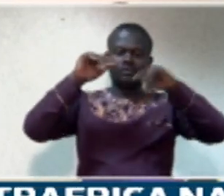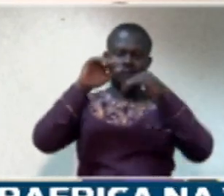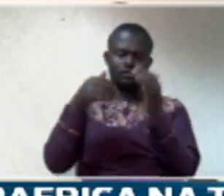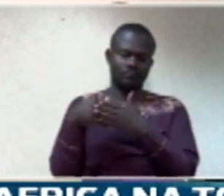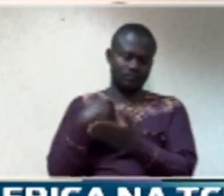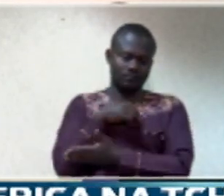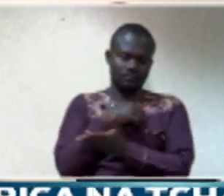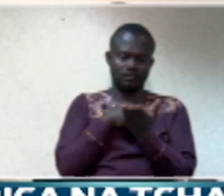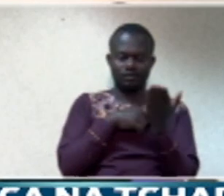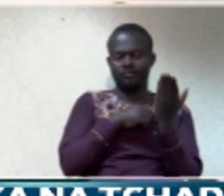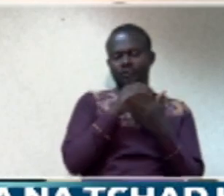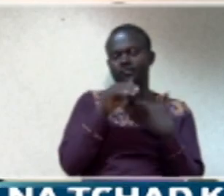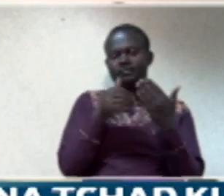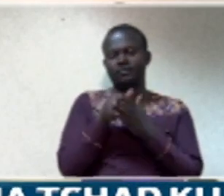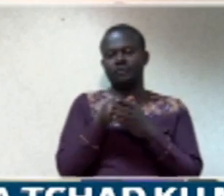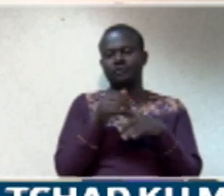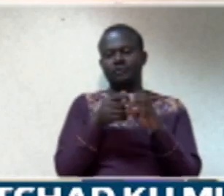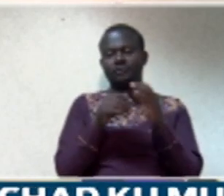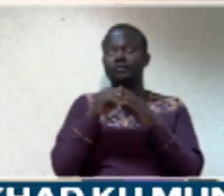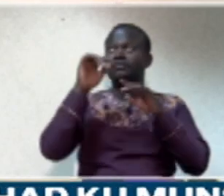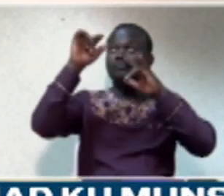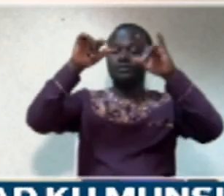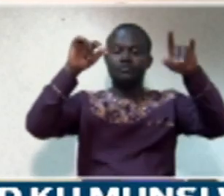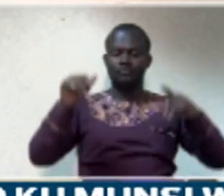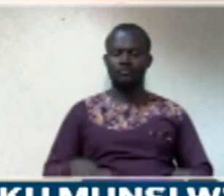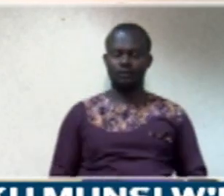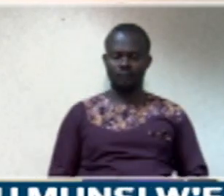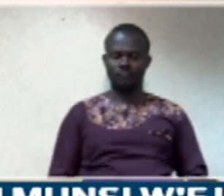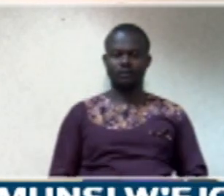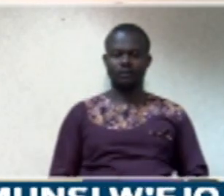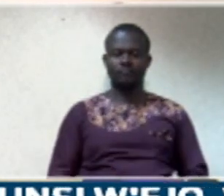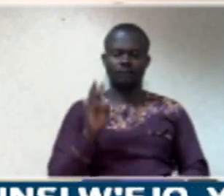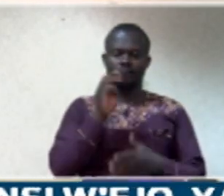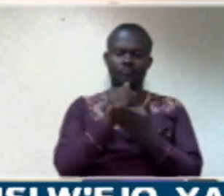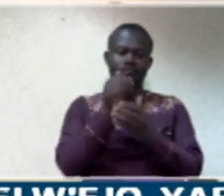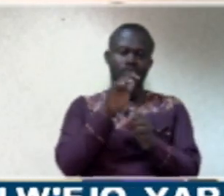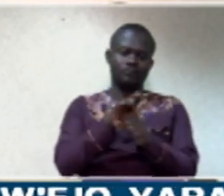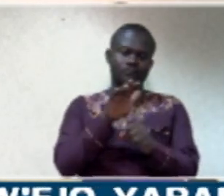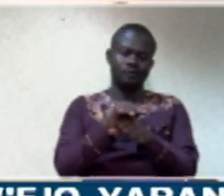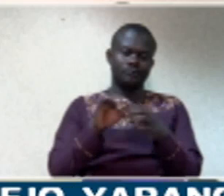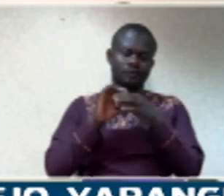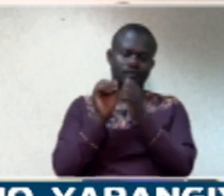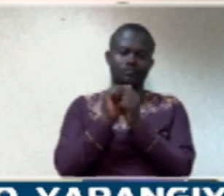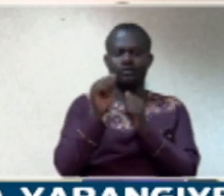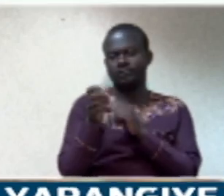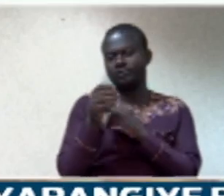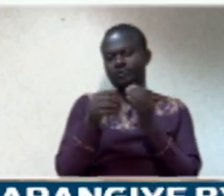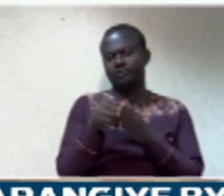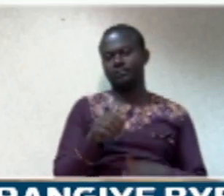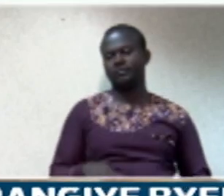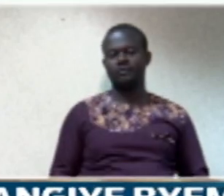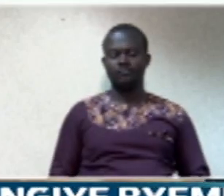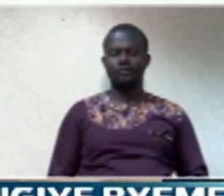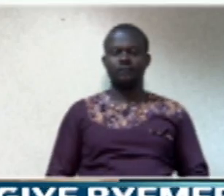bagenda noneho ariko kubugendera mu kirere utagendera ku butaka uzafasha cyane dufatanyije n'indi kampani y'ibitavuba.